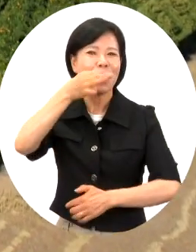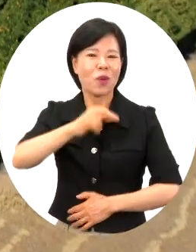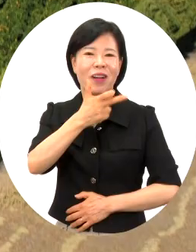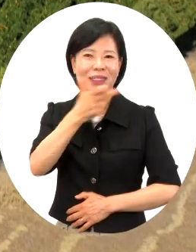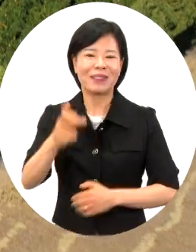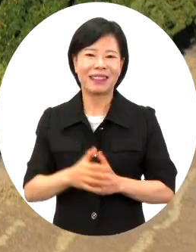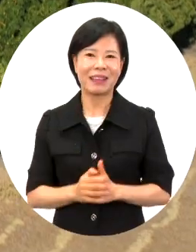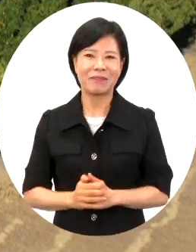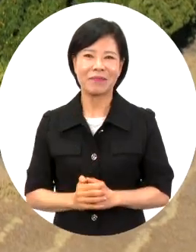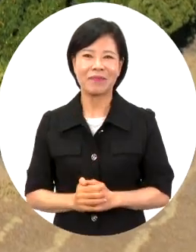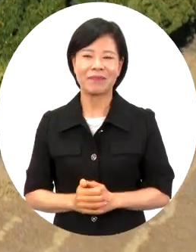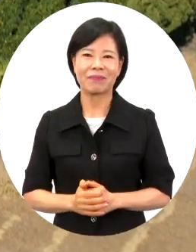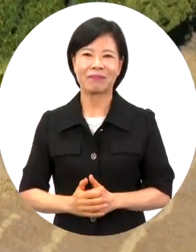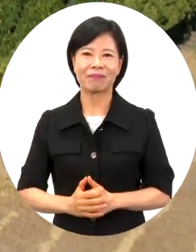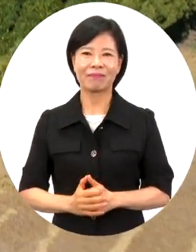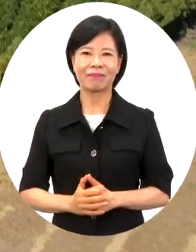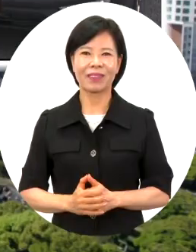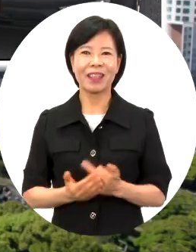절감 효과가 기대됩니다.